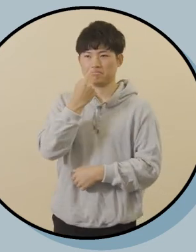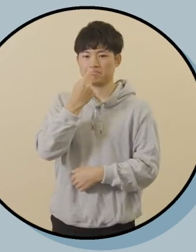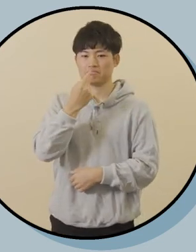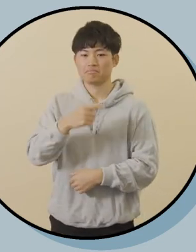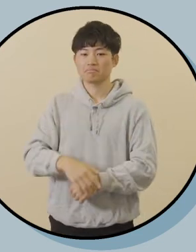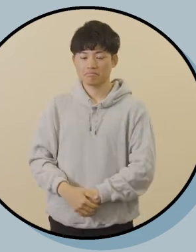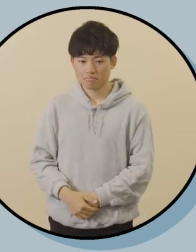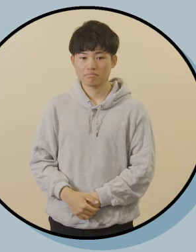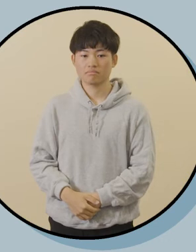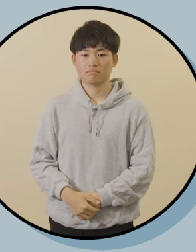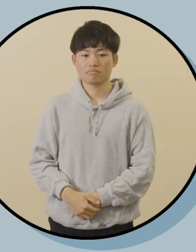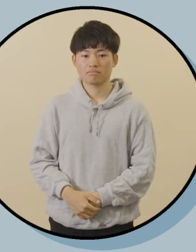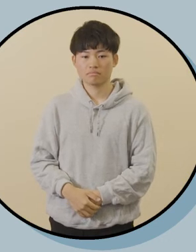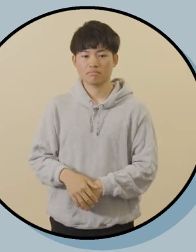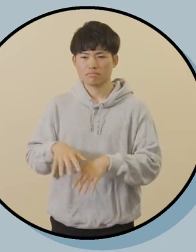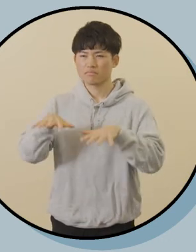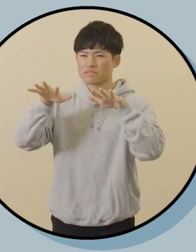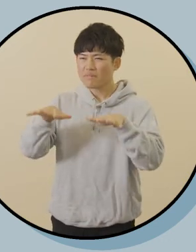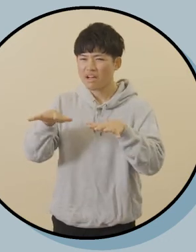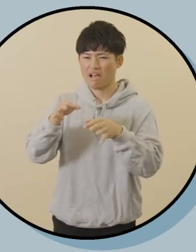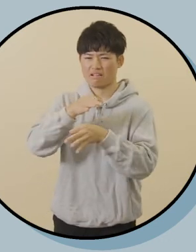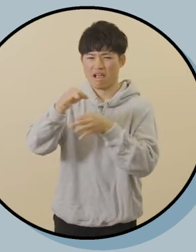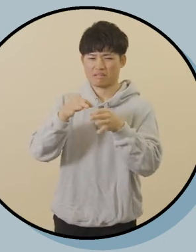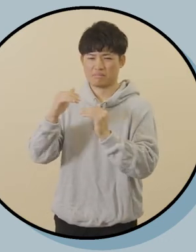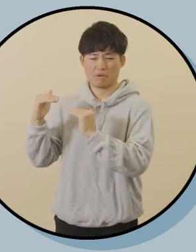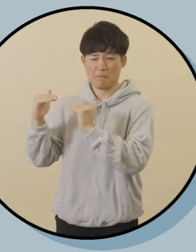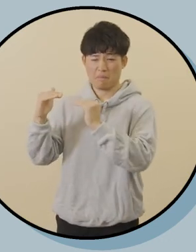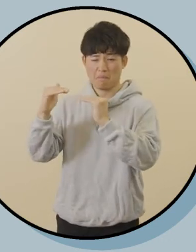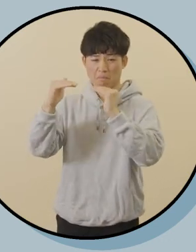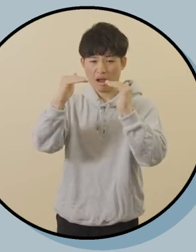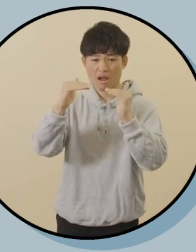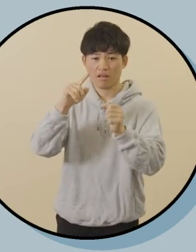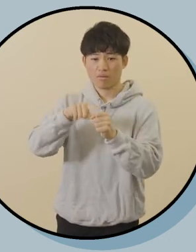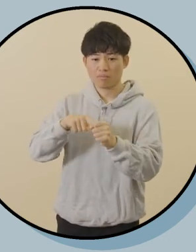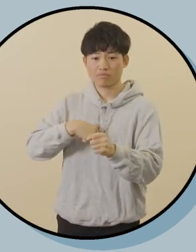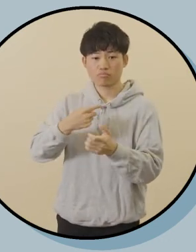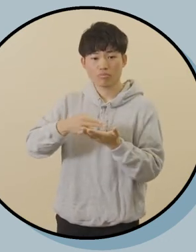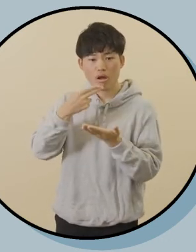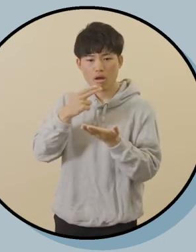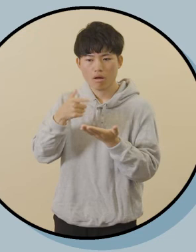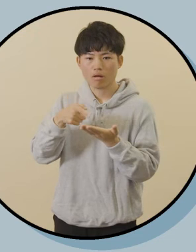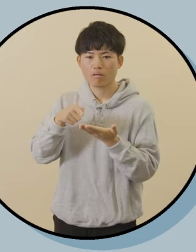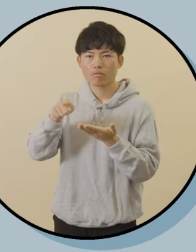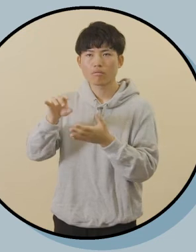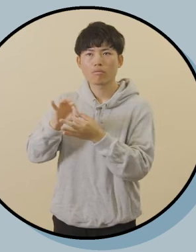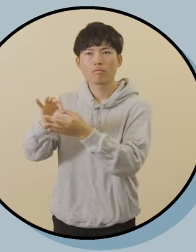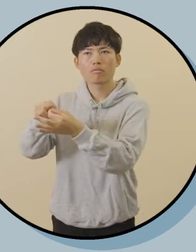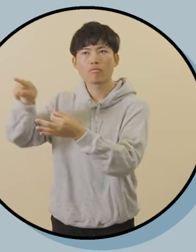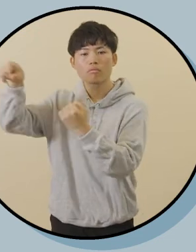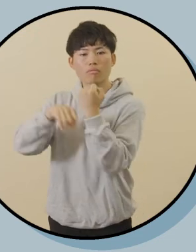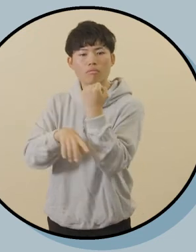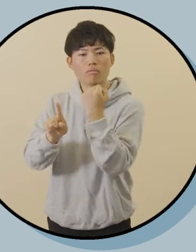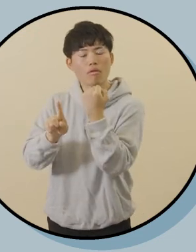って、それはまあ、もちろんその高度に発展した経済の中で、自分が